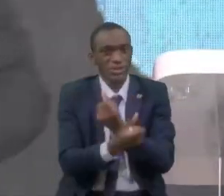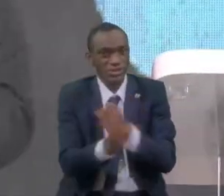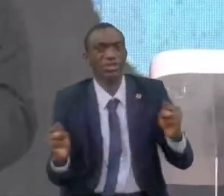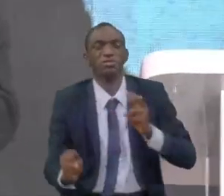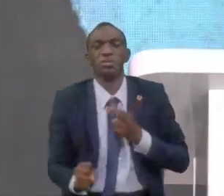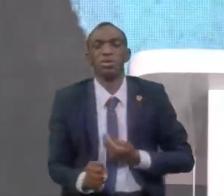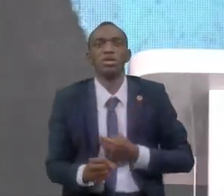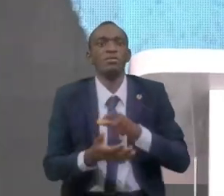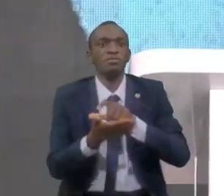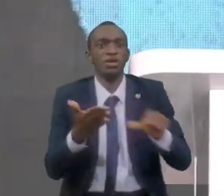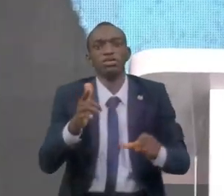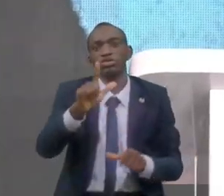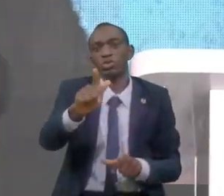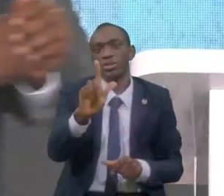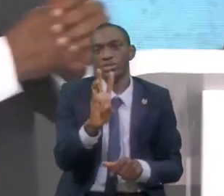Et lui qui vient nous justifier.